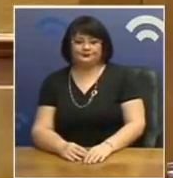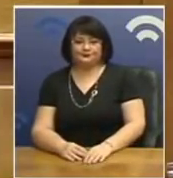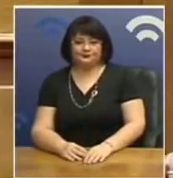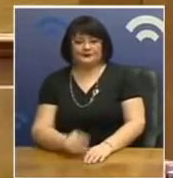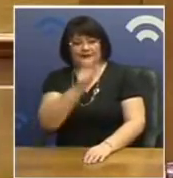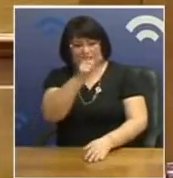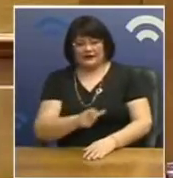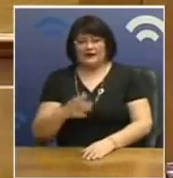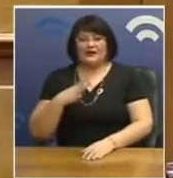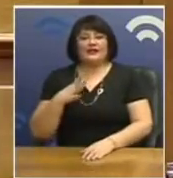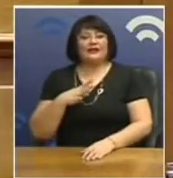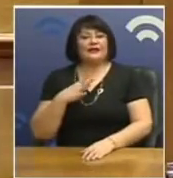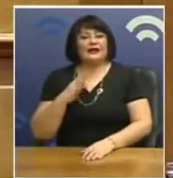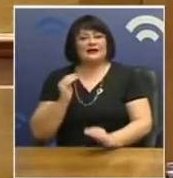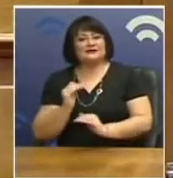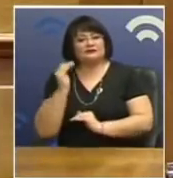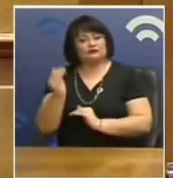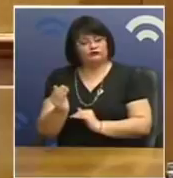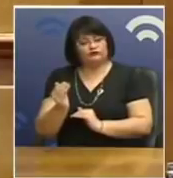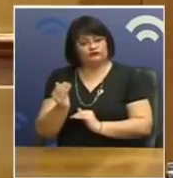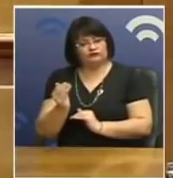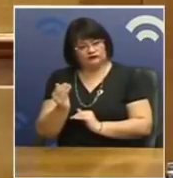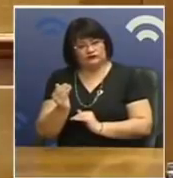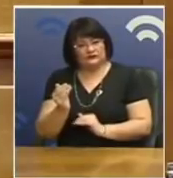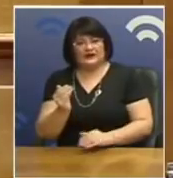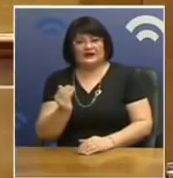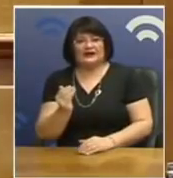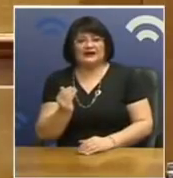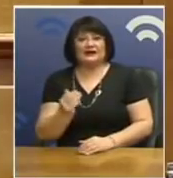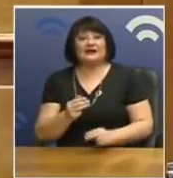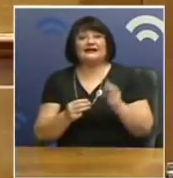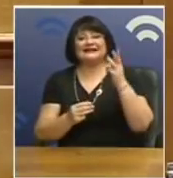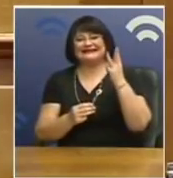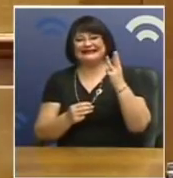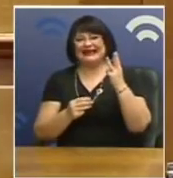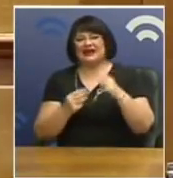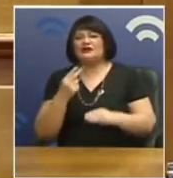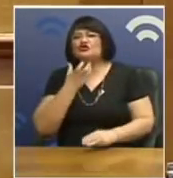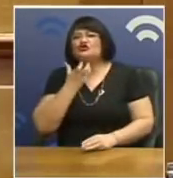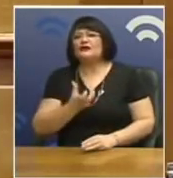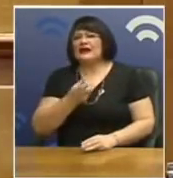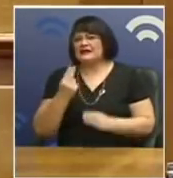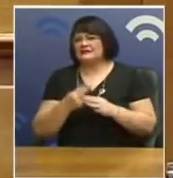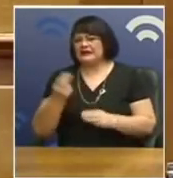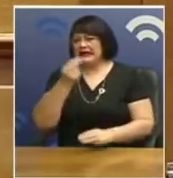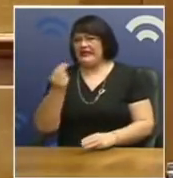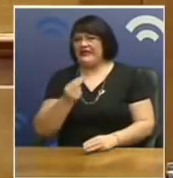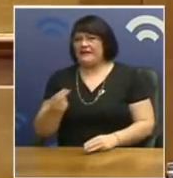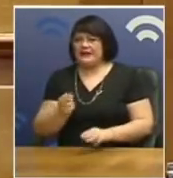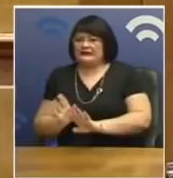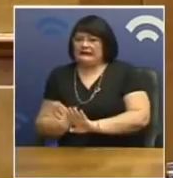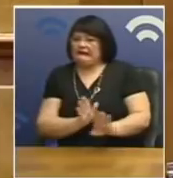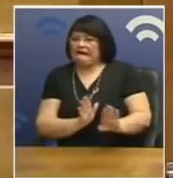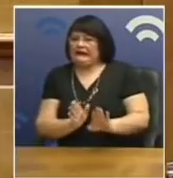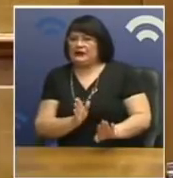Θελήσατε να ξεπεράσετε και τα 3 κρίσιμα ζητήματα και τα 3 κέρια